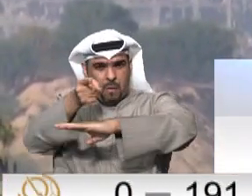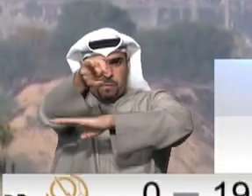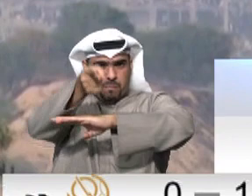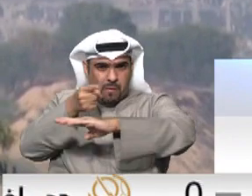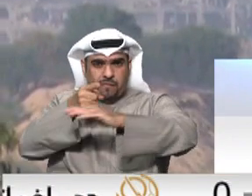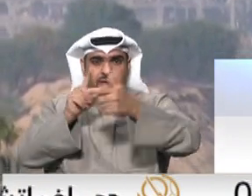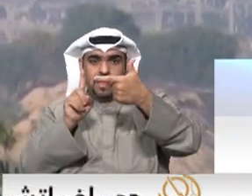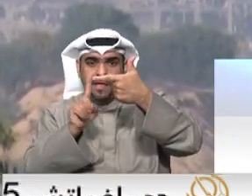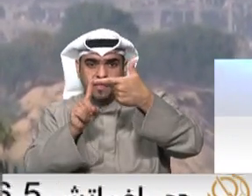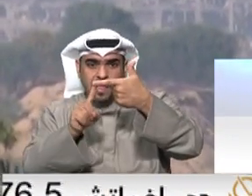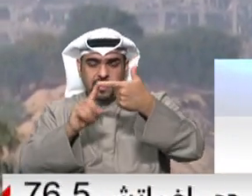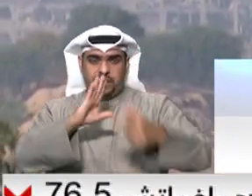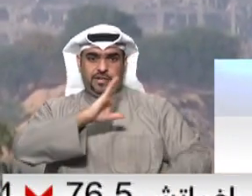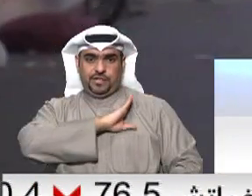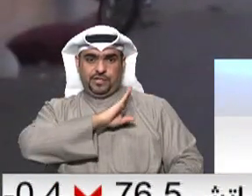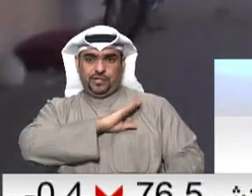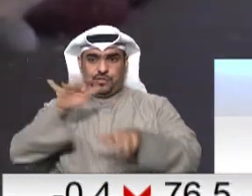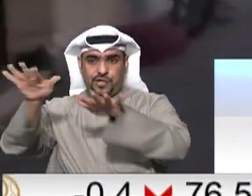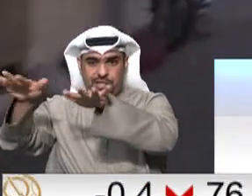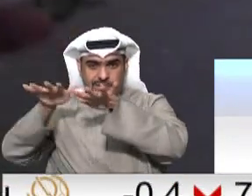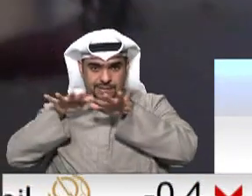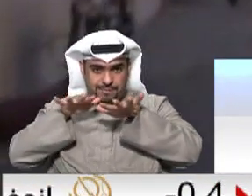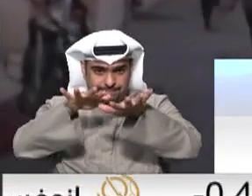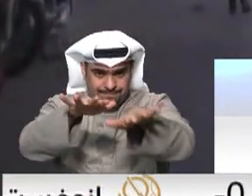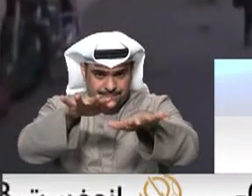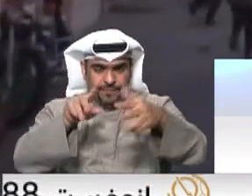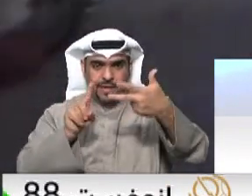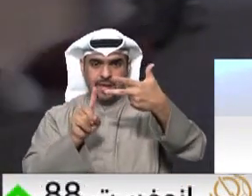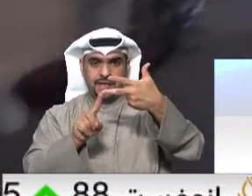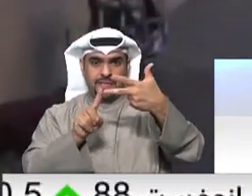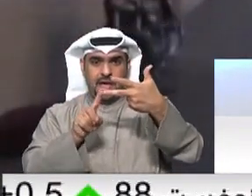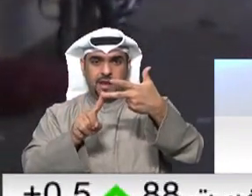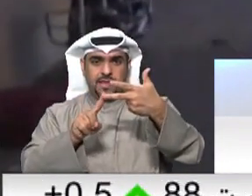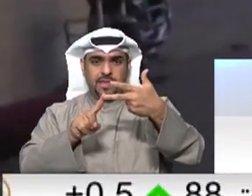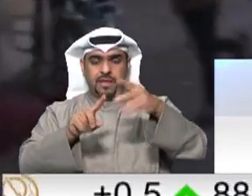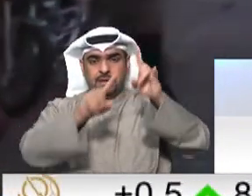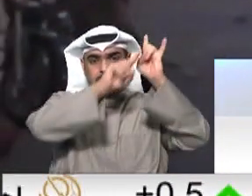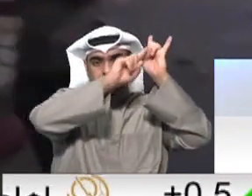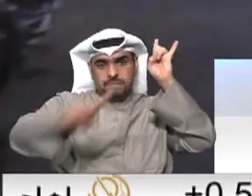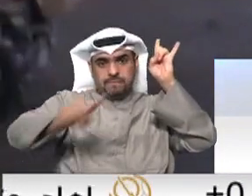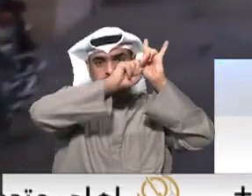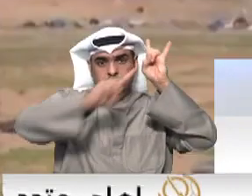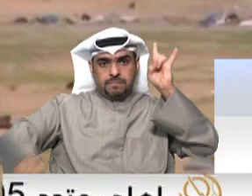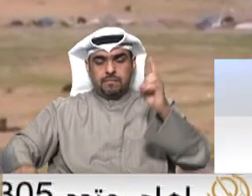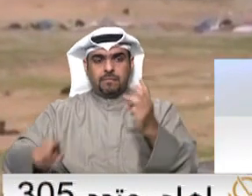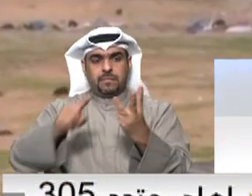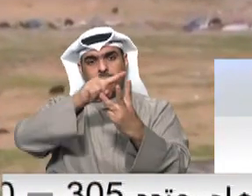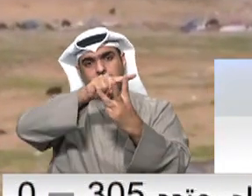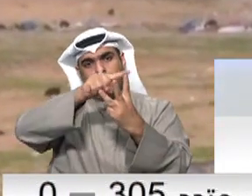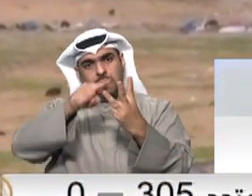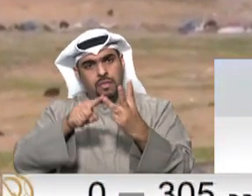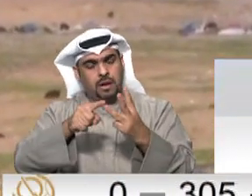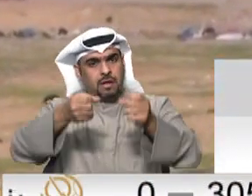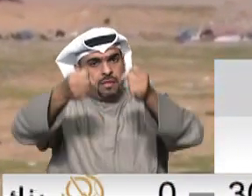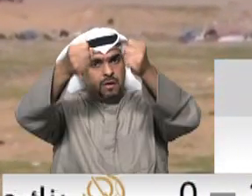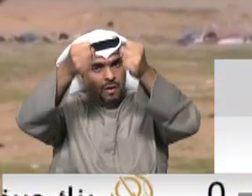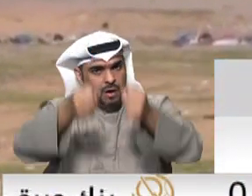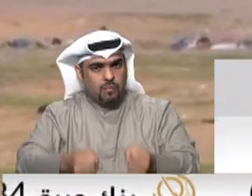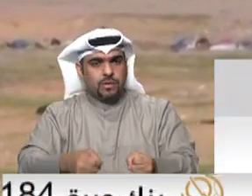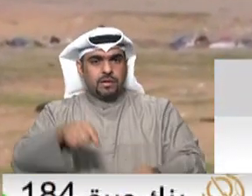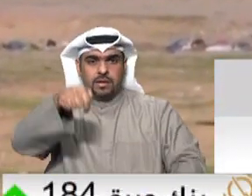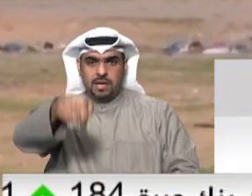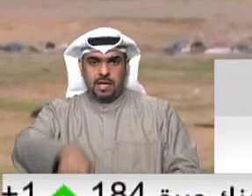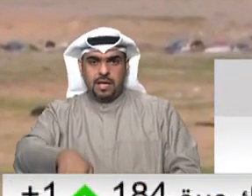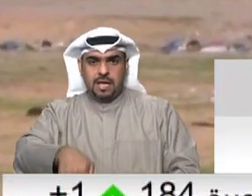تطلق العنان لقذائفها صوب المناطق المحاذية للساحل، وأيضا الدبابات المتوغلة